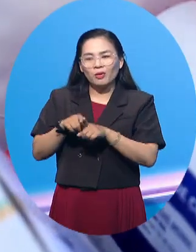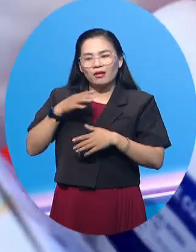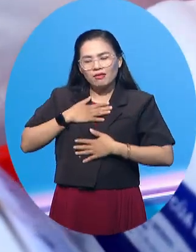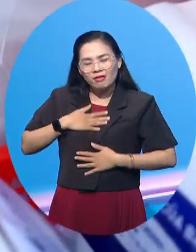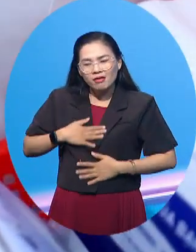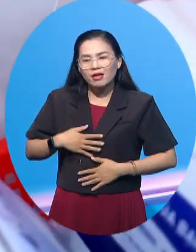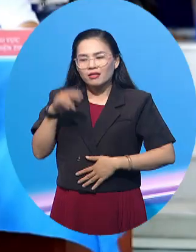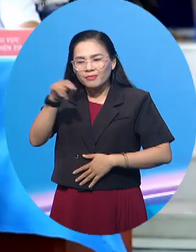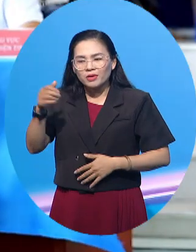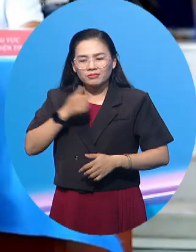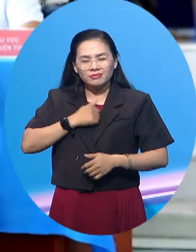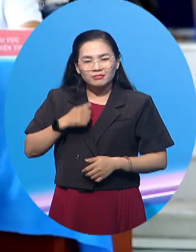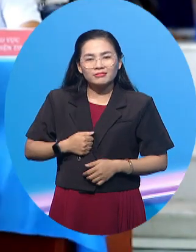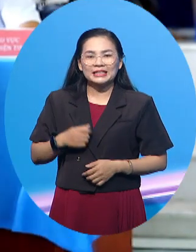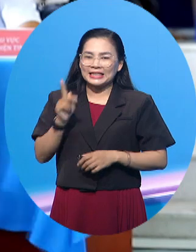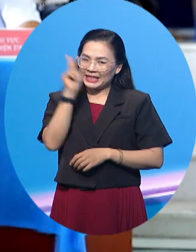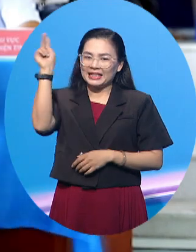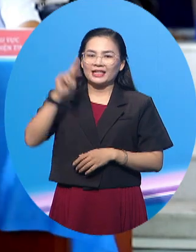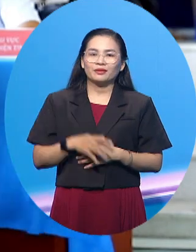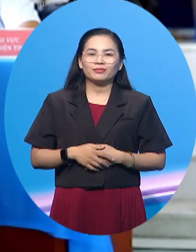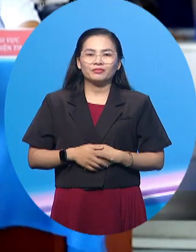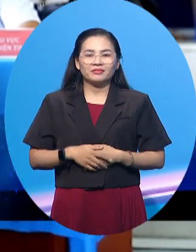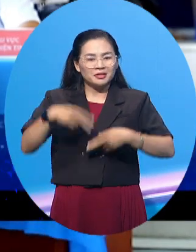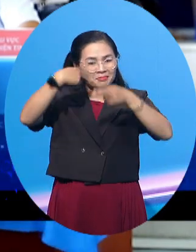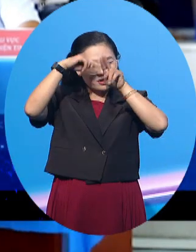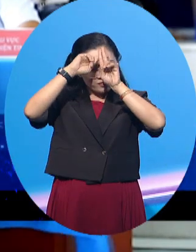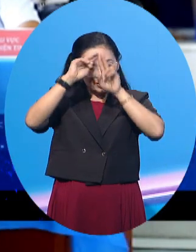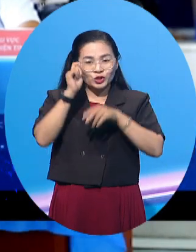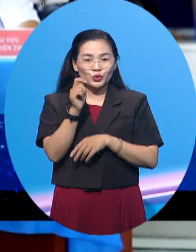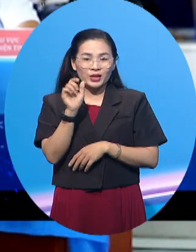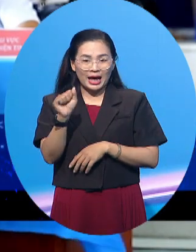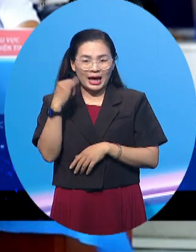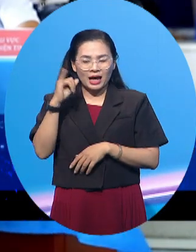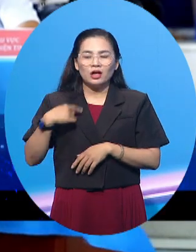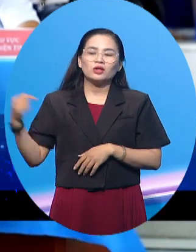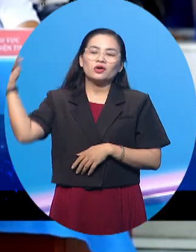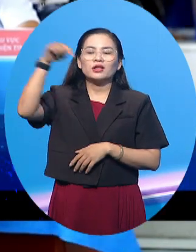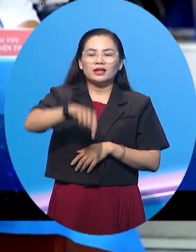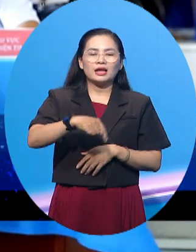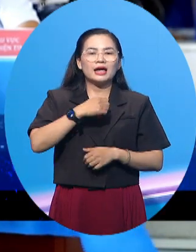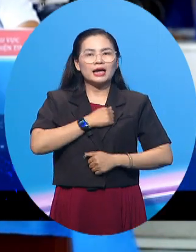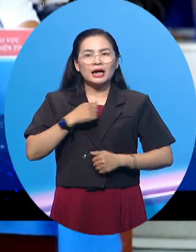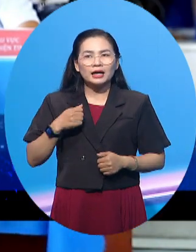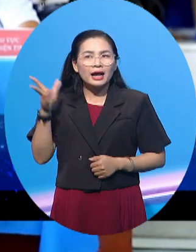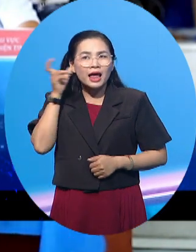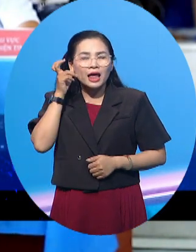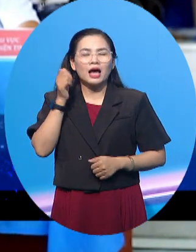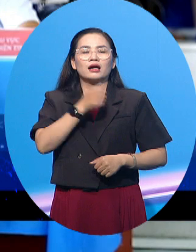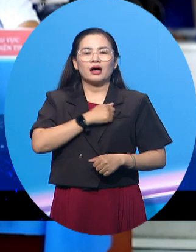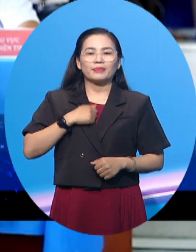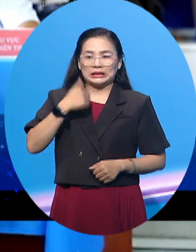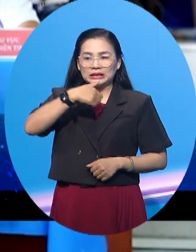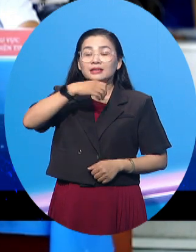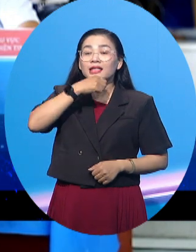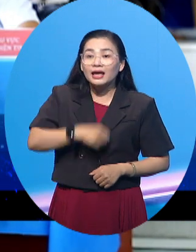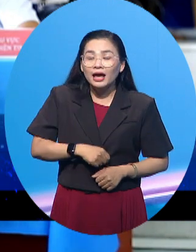khỏe. À, bên bệnh viện Xuyên Á đó, tụi qua bên đây mà khám cho những người bệnh nhân người